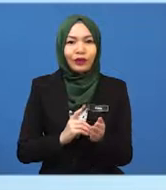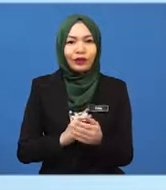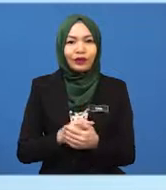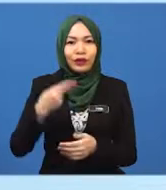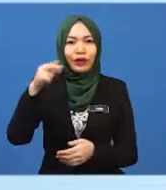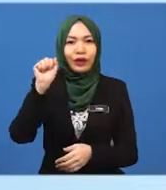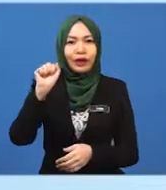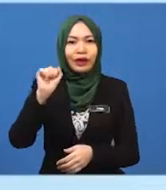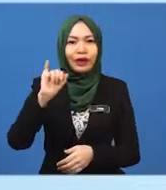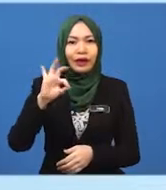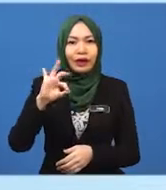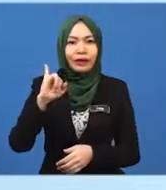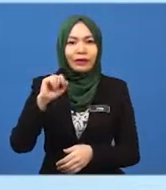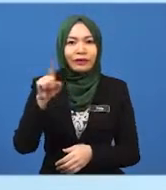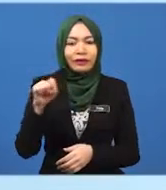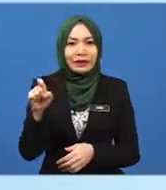lelaki itu.